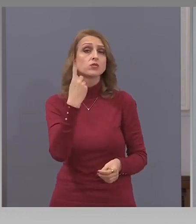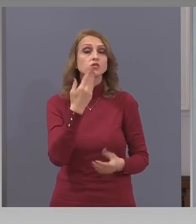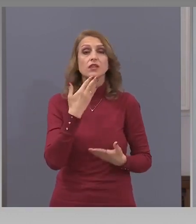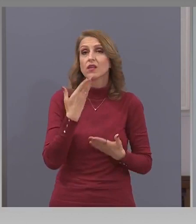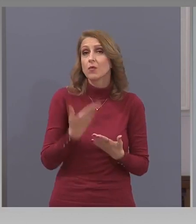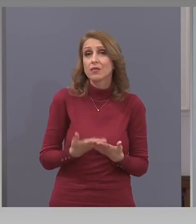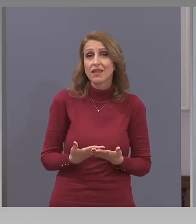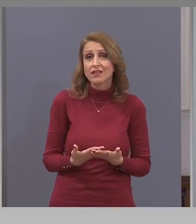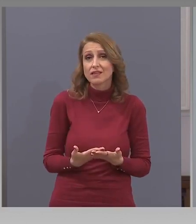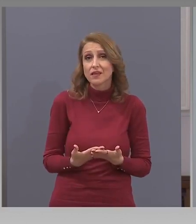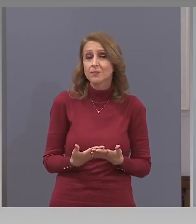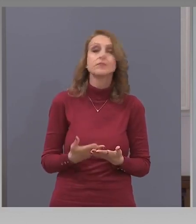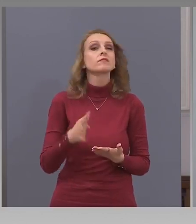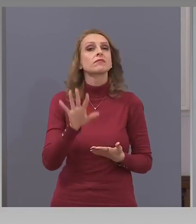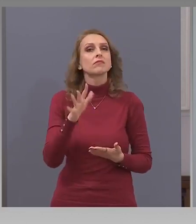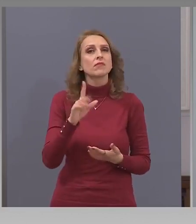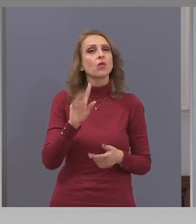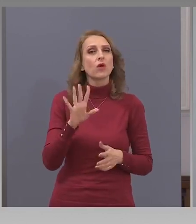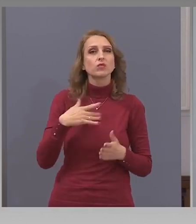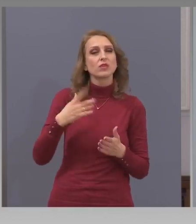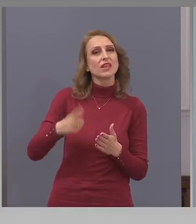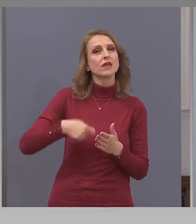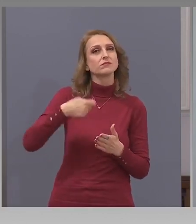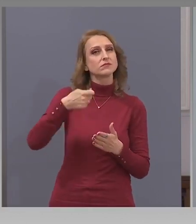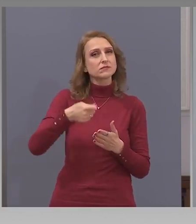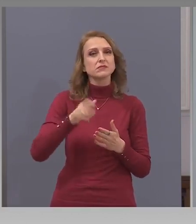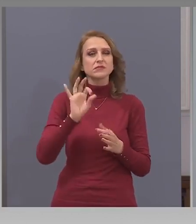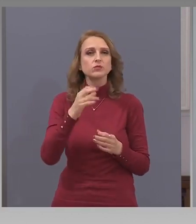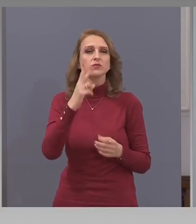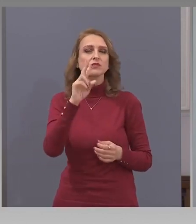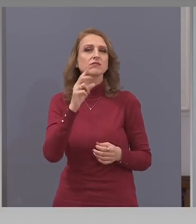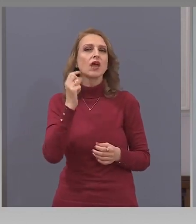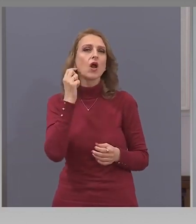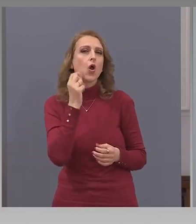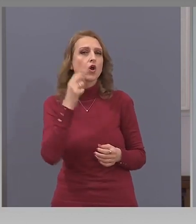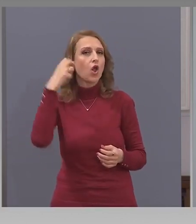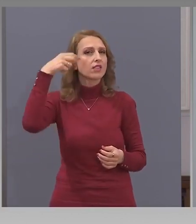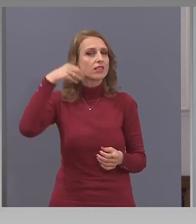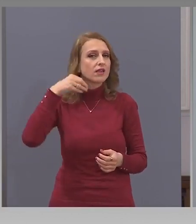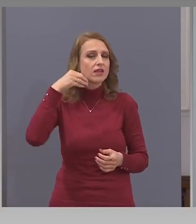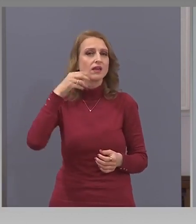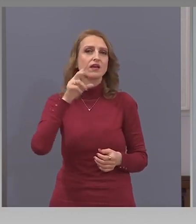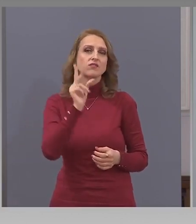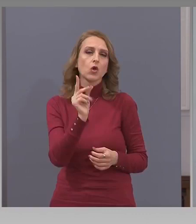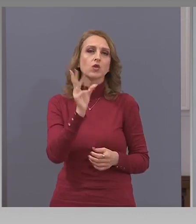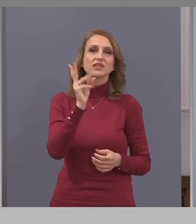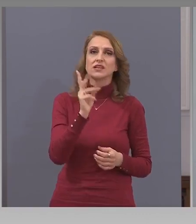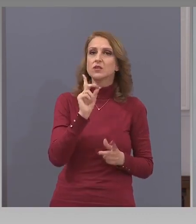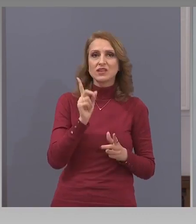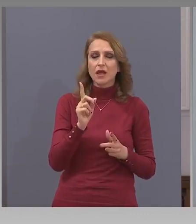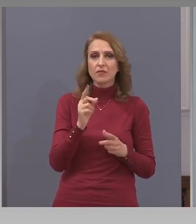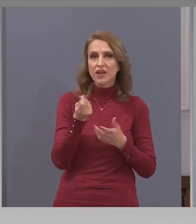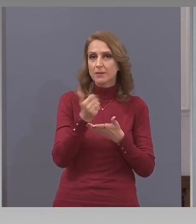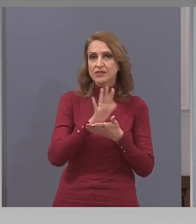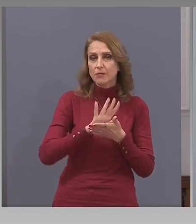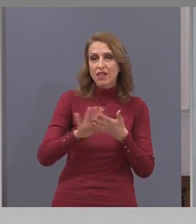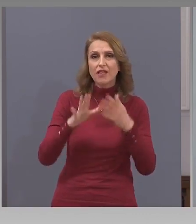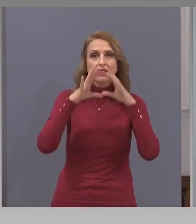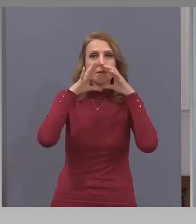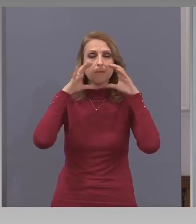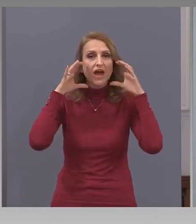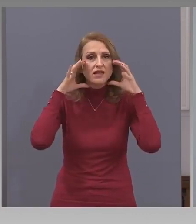Ще чуеме дали когато ние си плащаме за коронки второ, трето и четвърто, трябва безплатни маски ние да осигуриме на